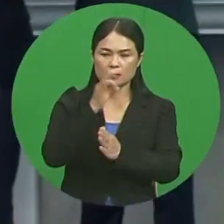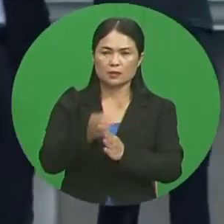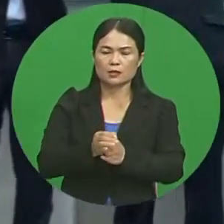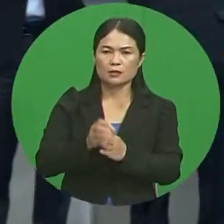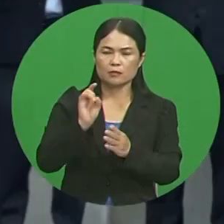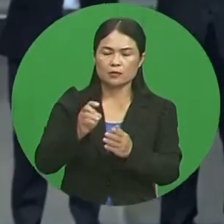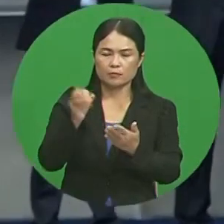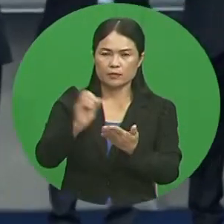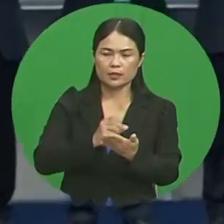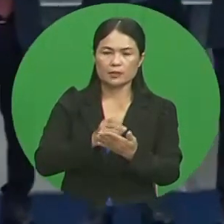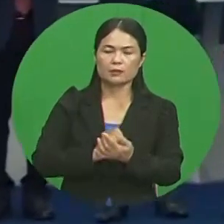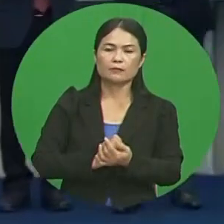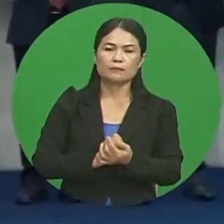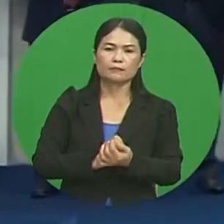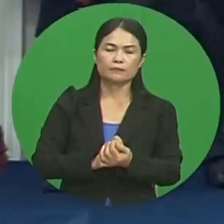បត្រ